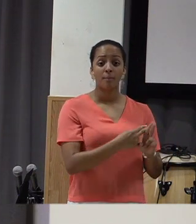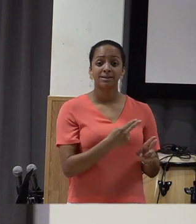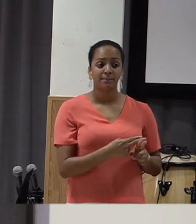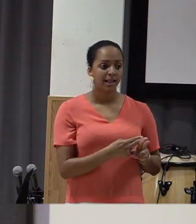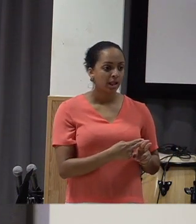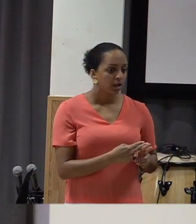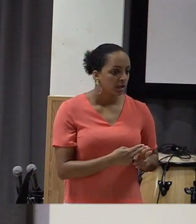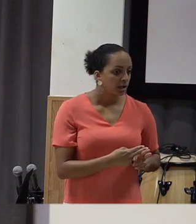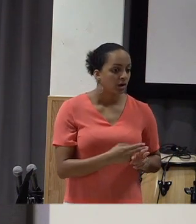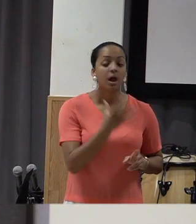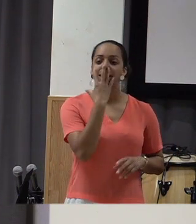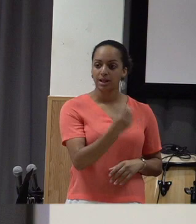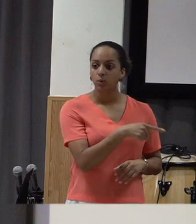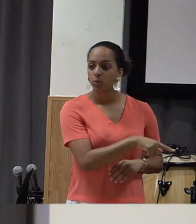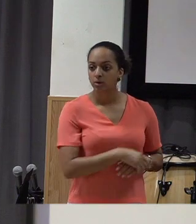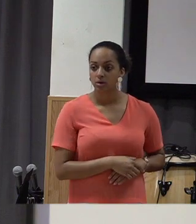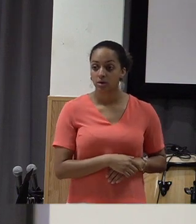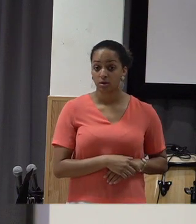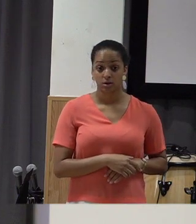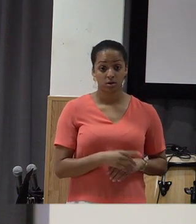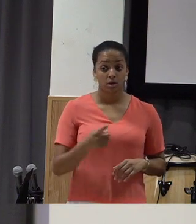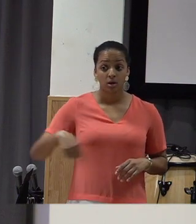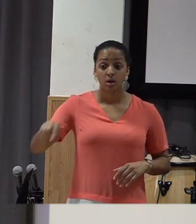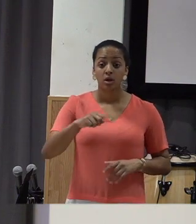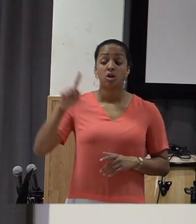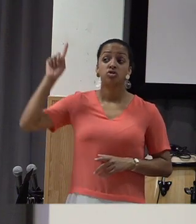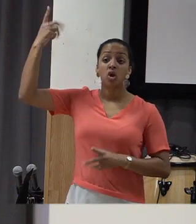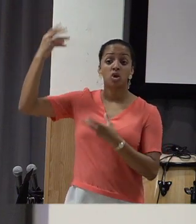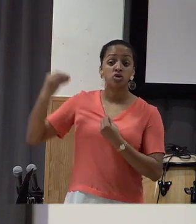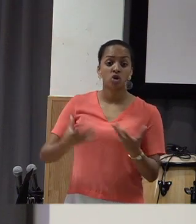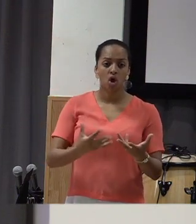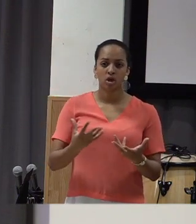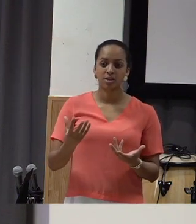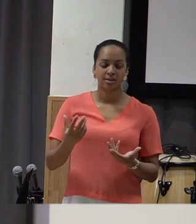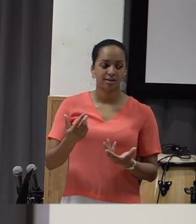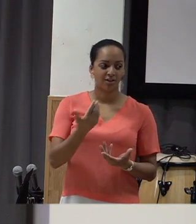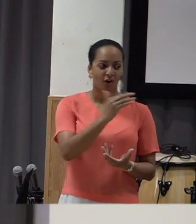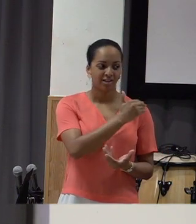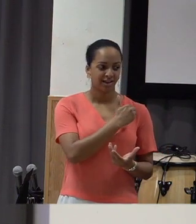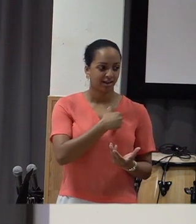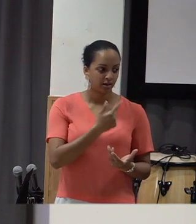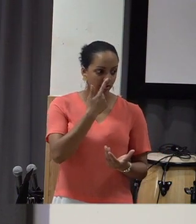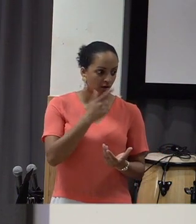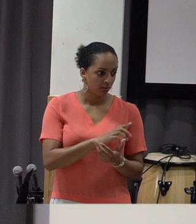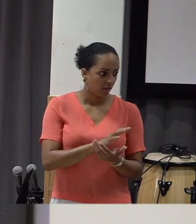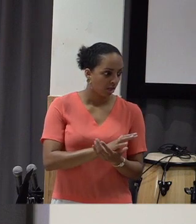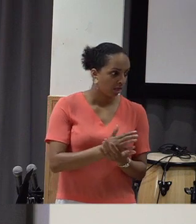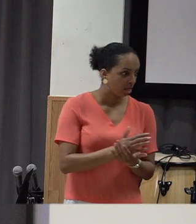loups. Mon frère, ma sœur, que personne ne te fasse douter de ce que Dieu t'a donné. Jamais, même pas un homme de Dieu.